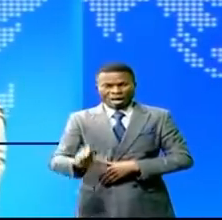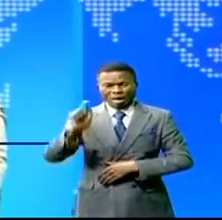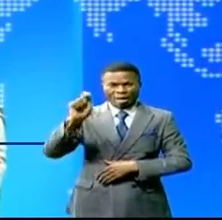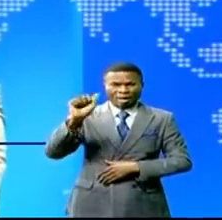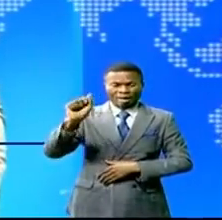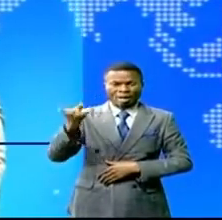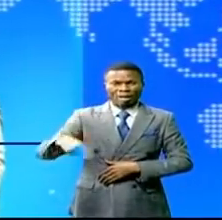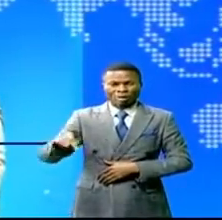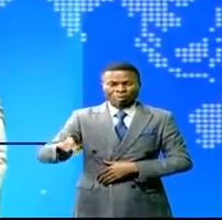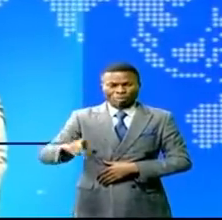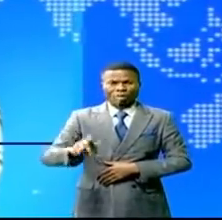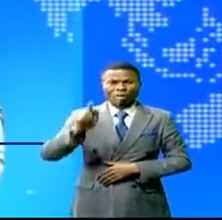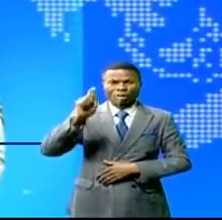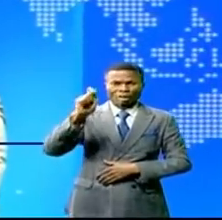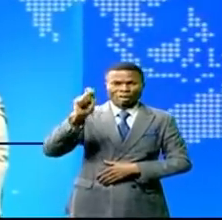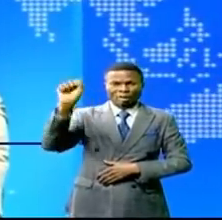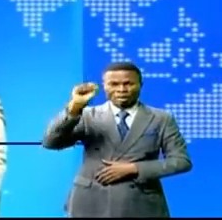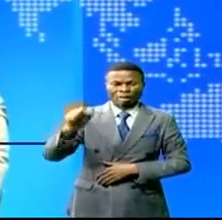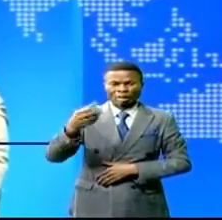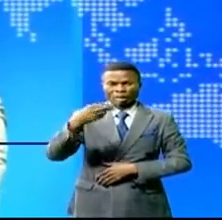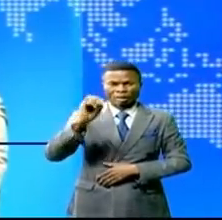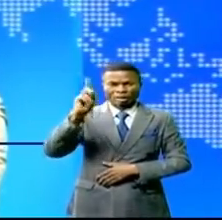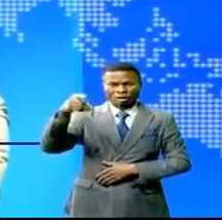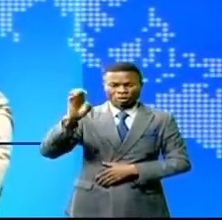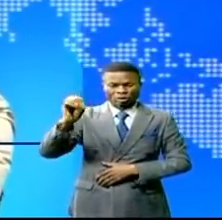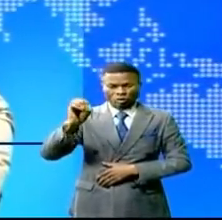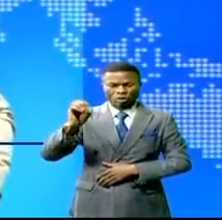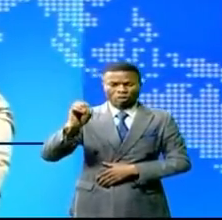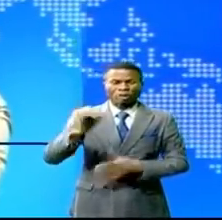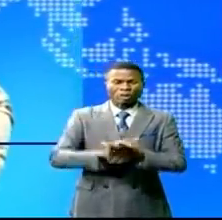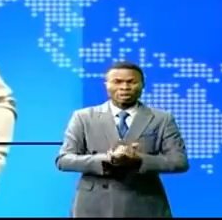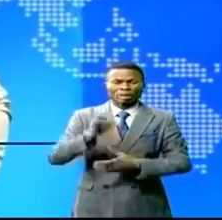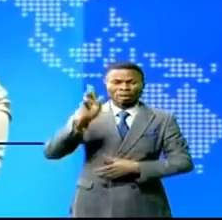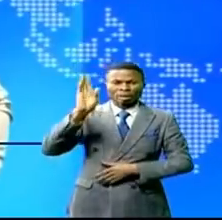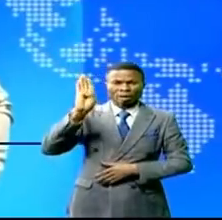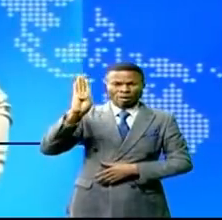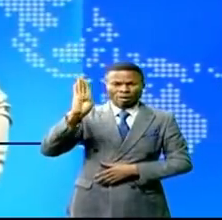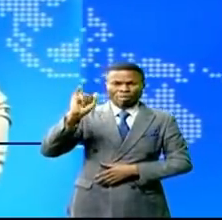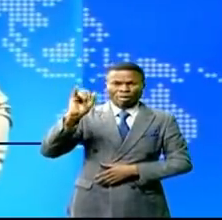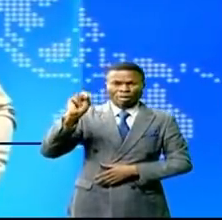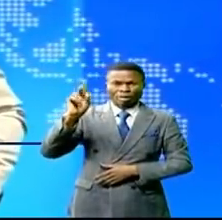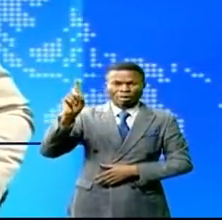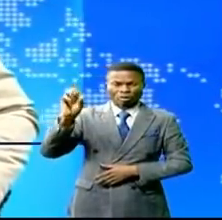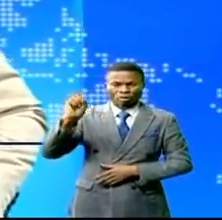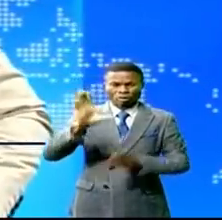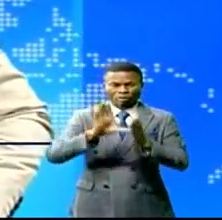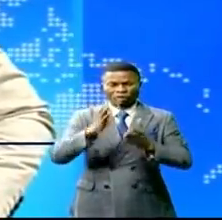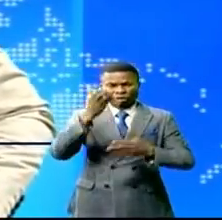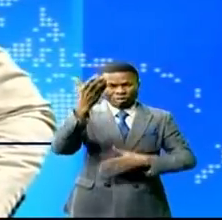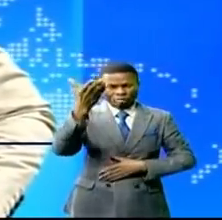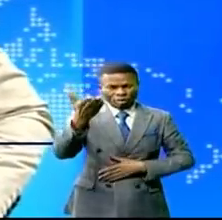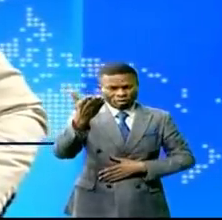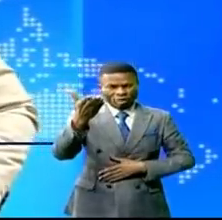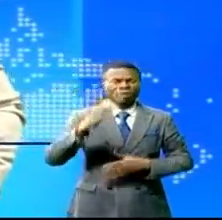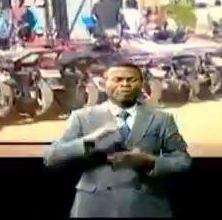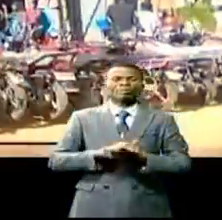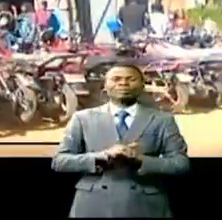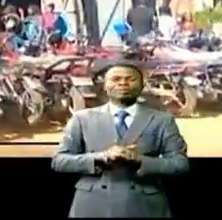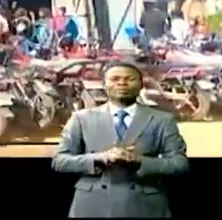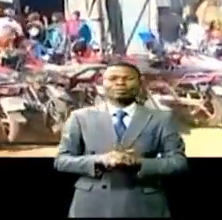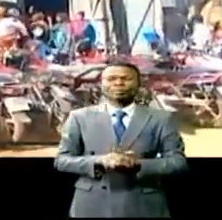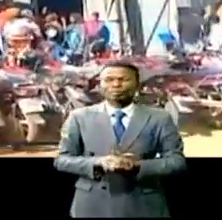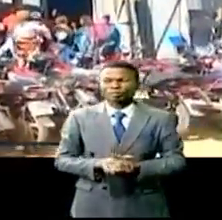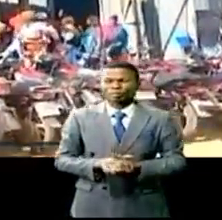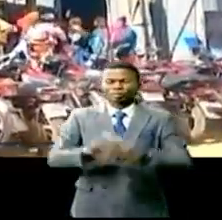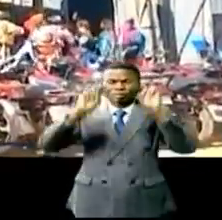province de la tshopo il s'agit du reverrons chadrac binda commentaire jean pierre dollo d'emma souffle la ville de